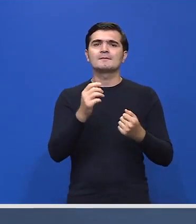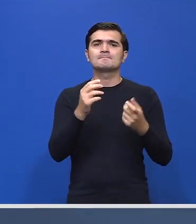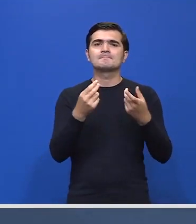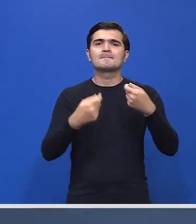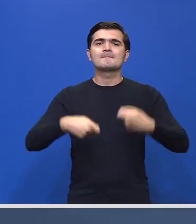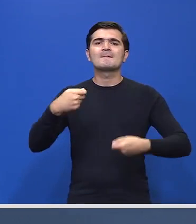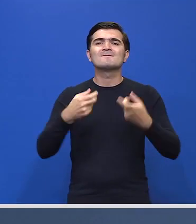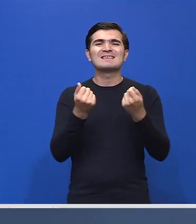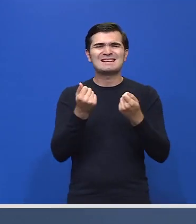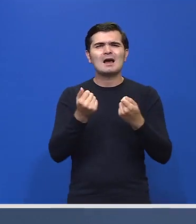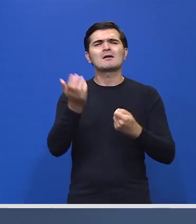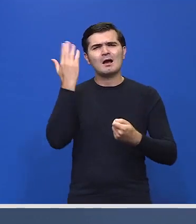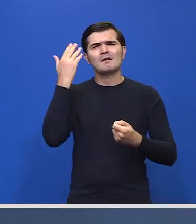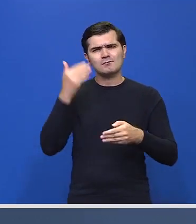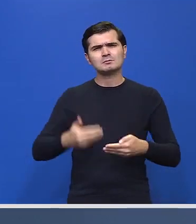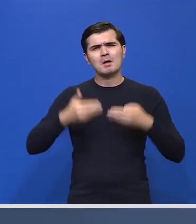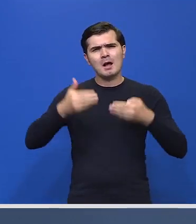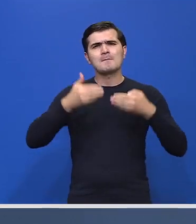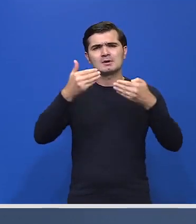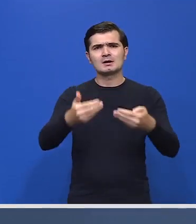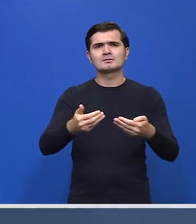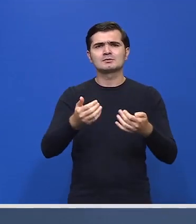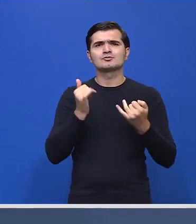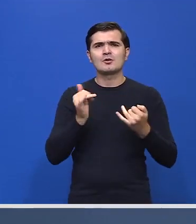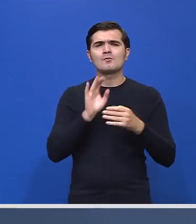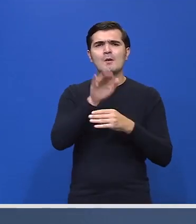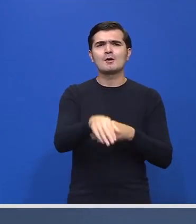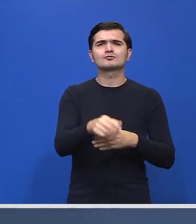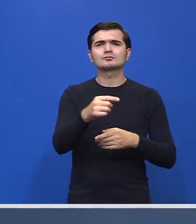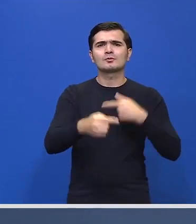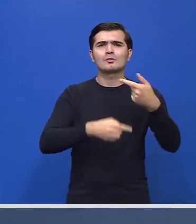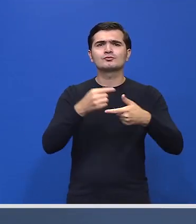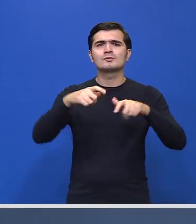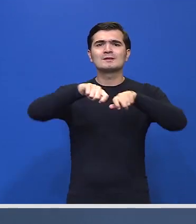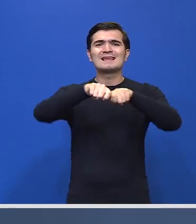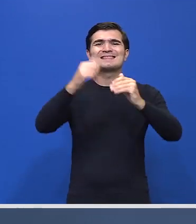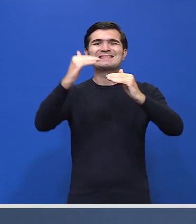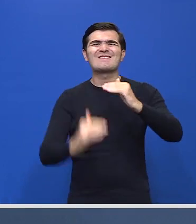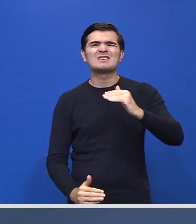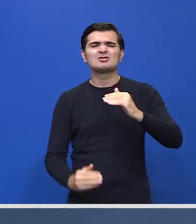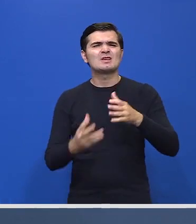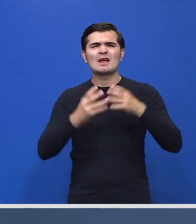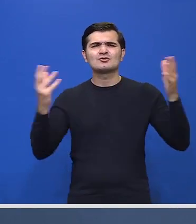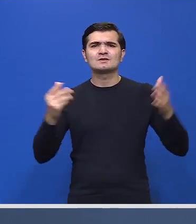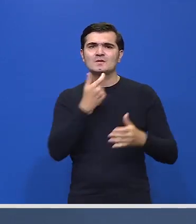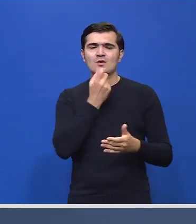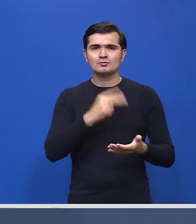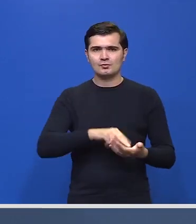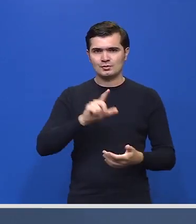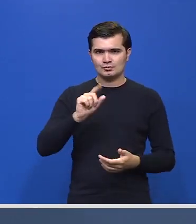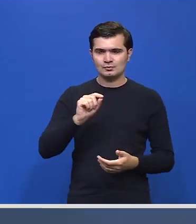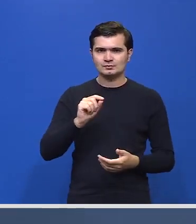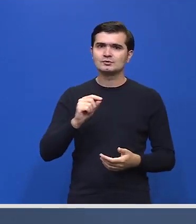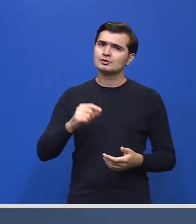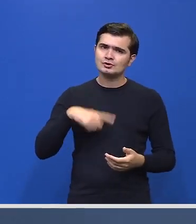foarte mult timp amânate, care ne-a dus să intrăm într-o procedură de deficit excesiv în anul 2020, într-un proces